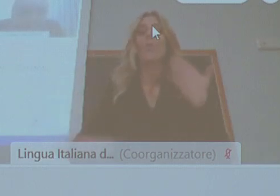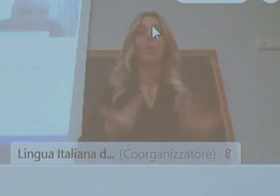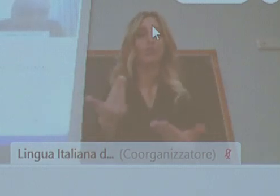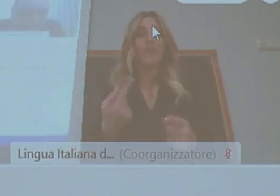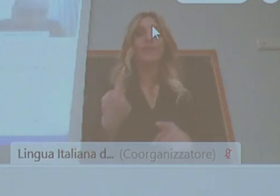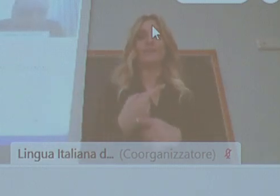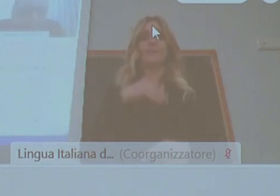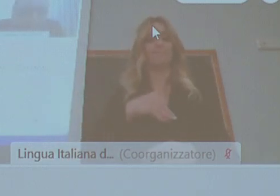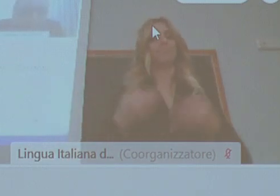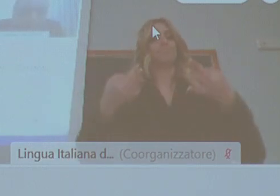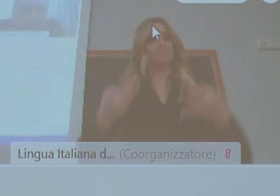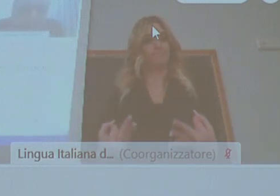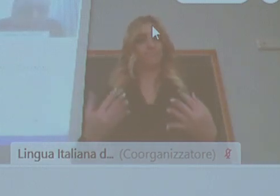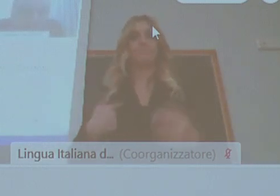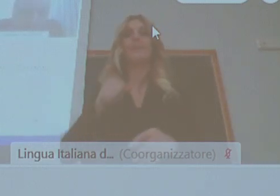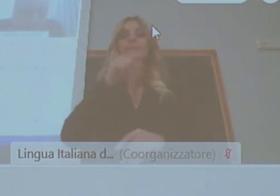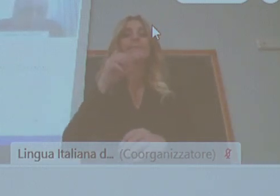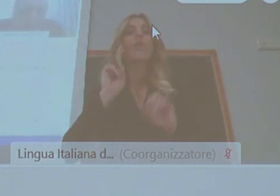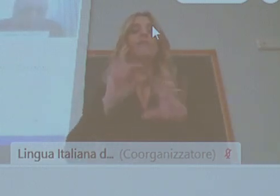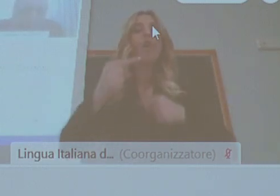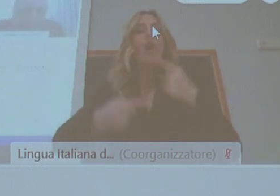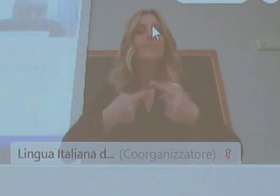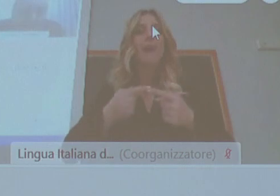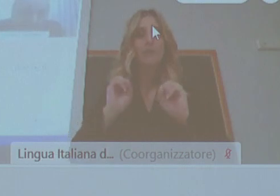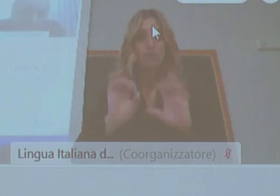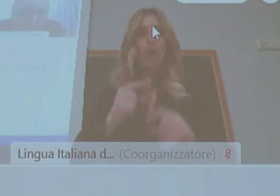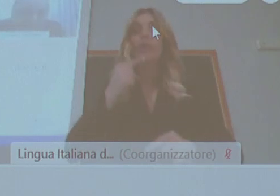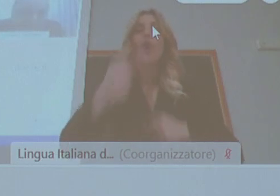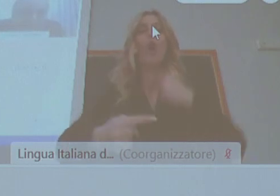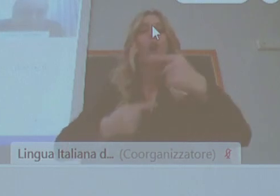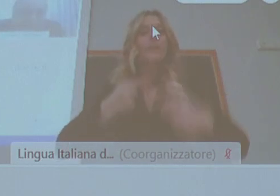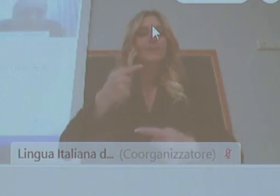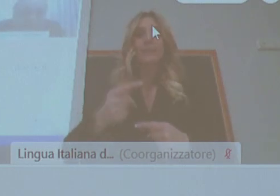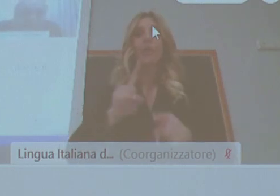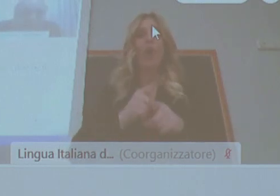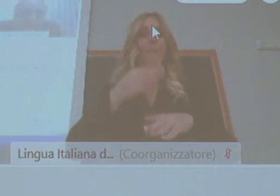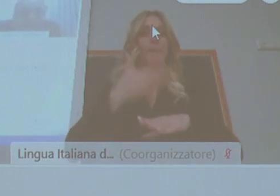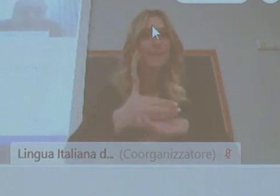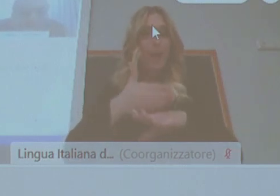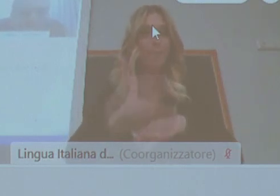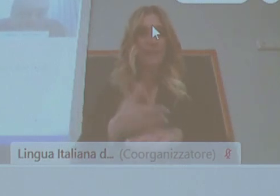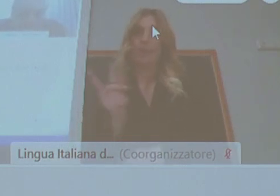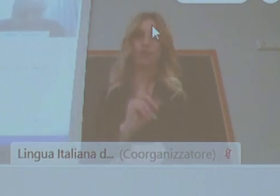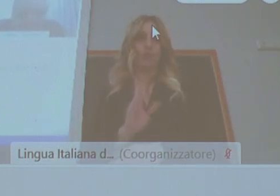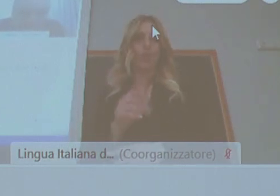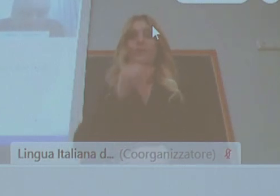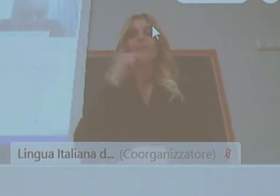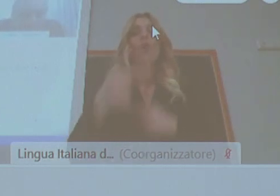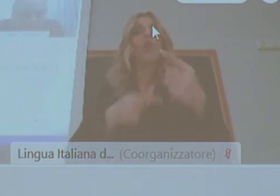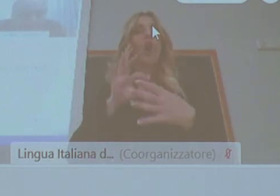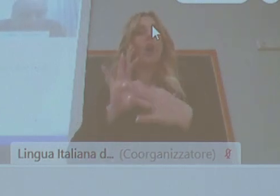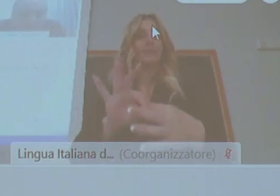profondità, e quindi occorre una formazione continua che non sia spezzettata che parta da questa